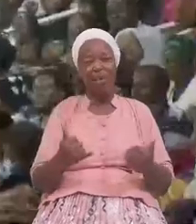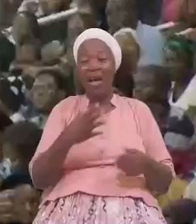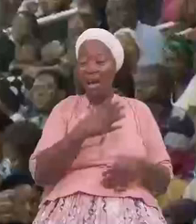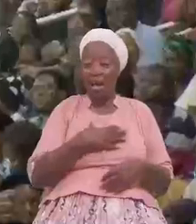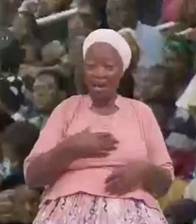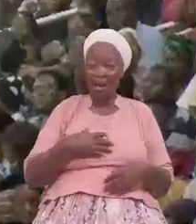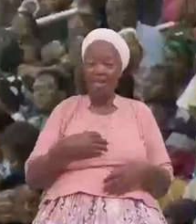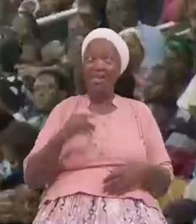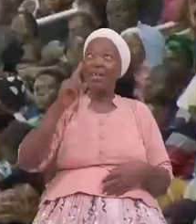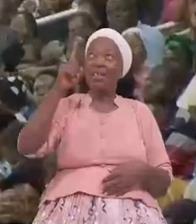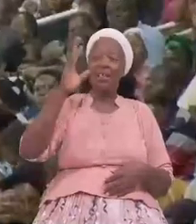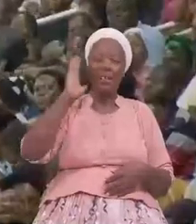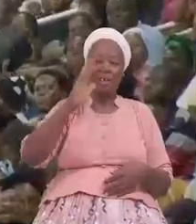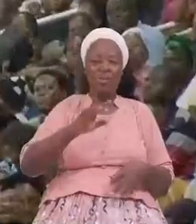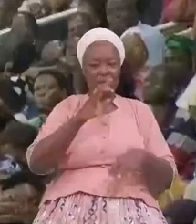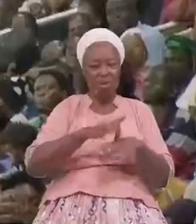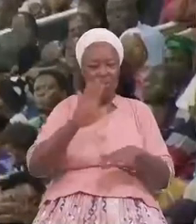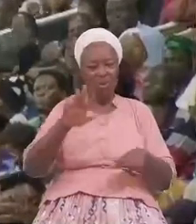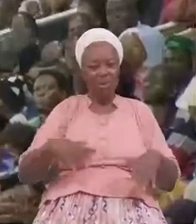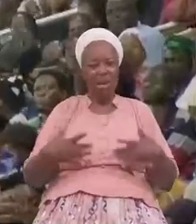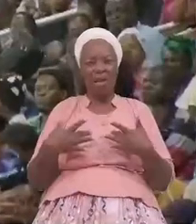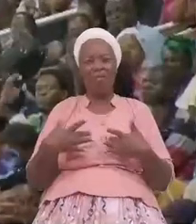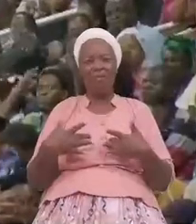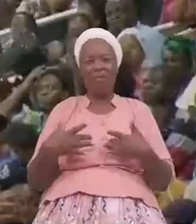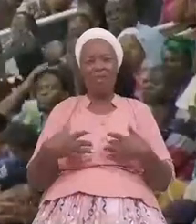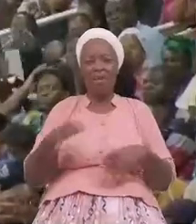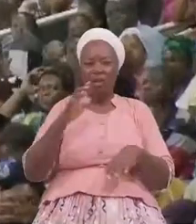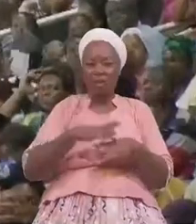Et il va toucher ta vie, toucher ton cœur.